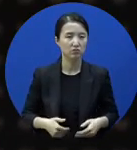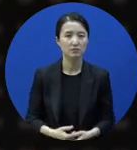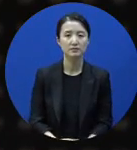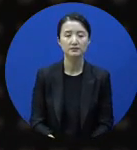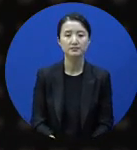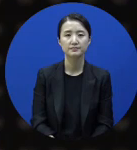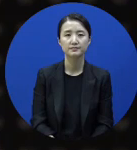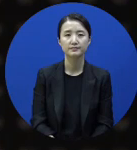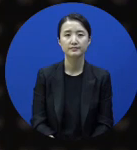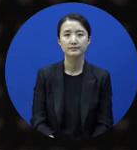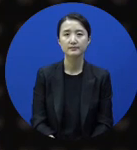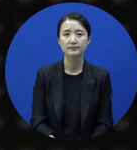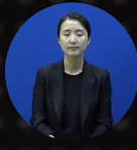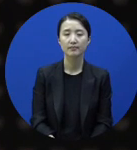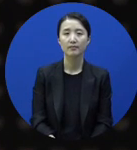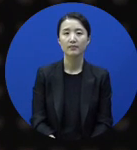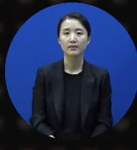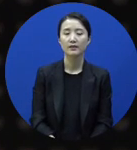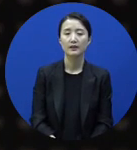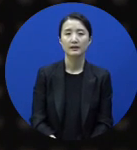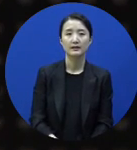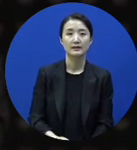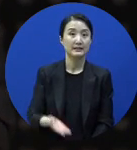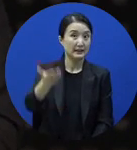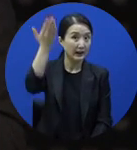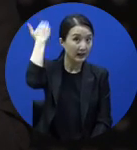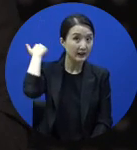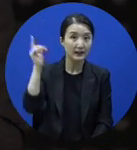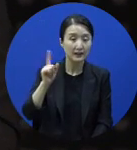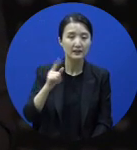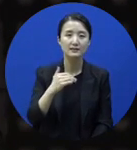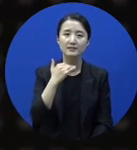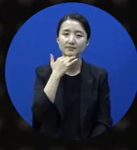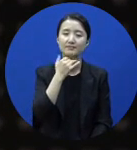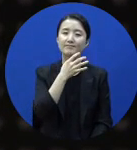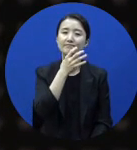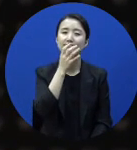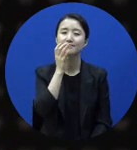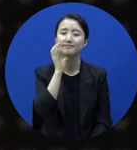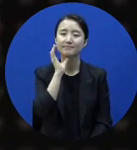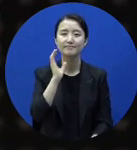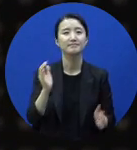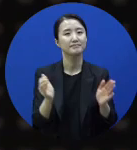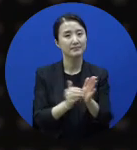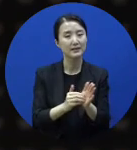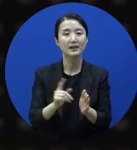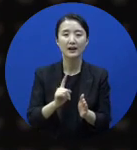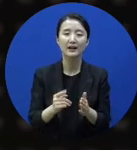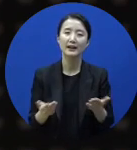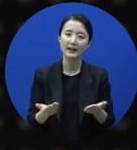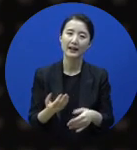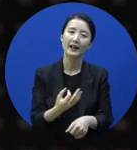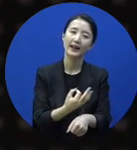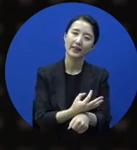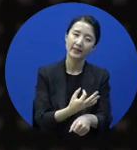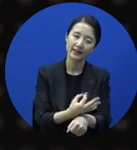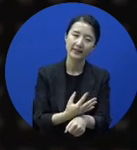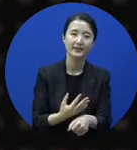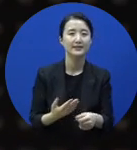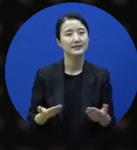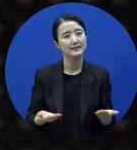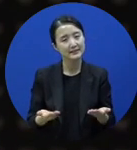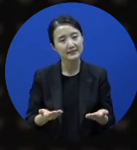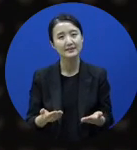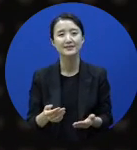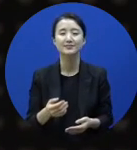일도 좀 소일거리도 해가면서 이제 찾았던 거에 비해서 나라는 어떤 것들을 보면 60 이후에 어떤 삶 자체가 아까